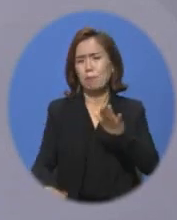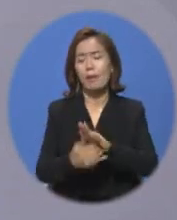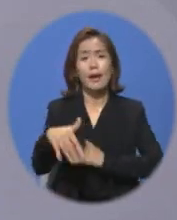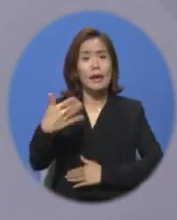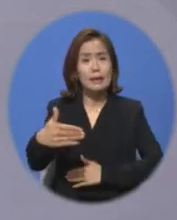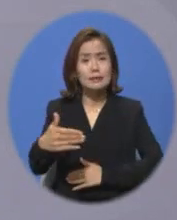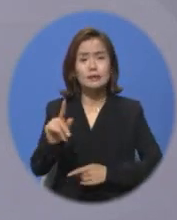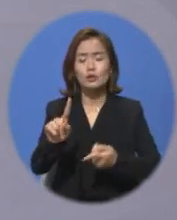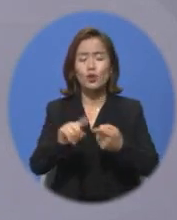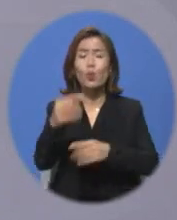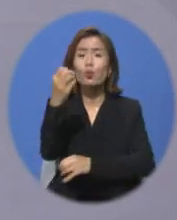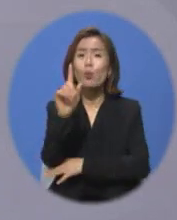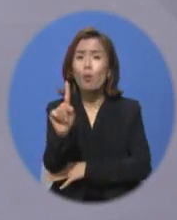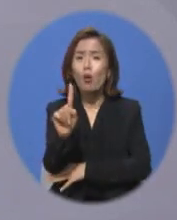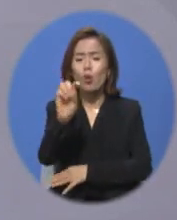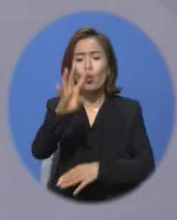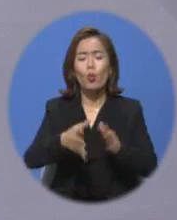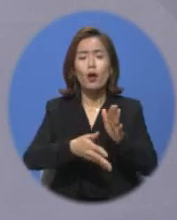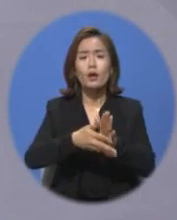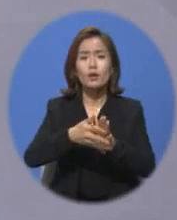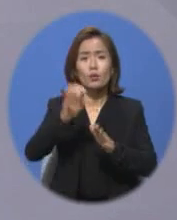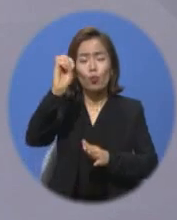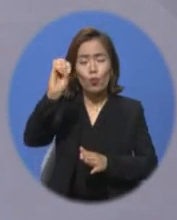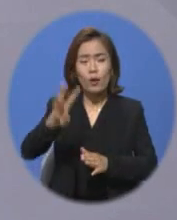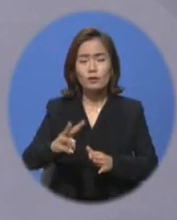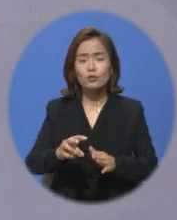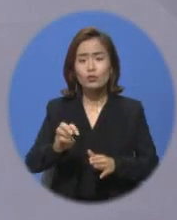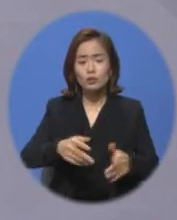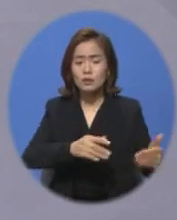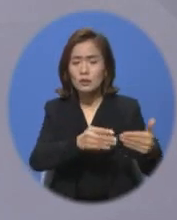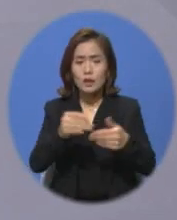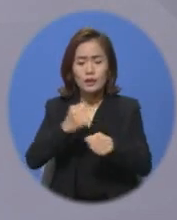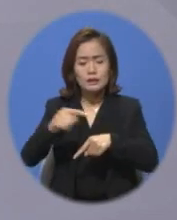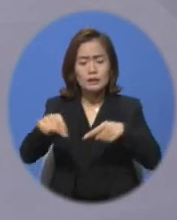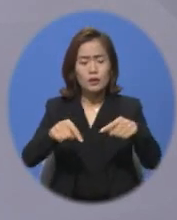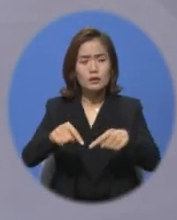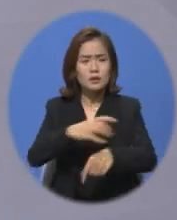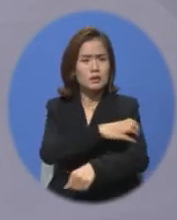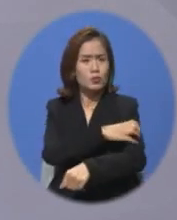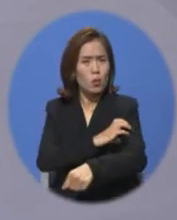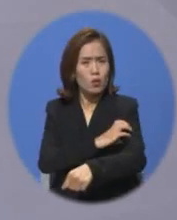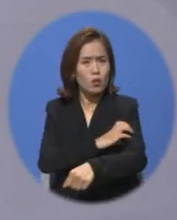.저는이문제가근본적으로광주를이끌어가는정치세력의 정치적역량부족에서비롯된다고생각합니다